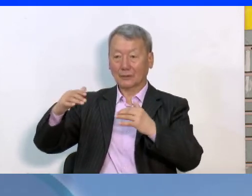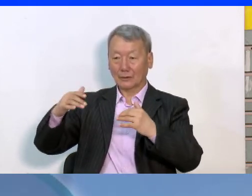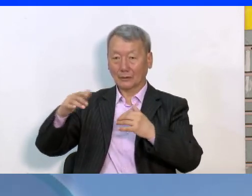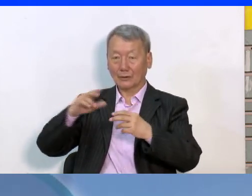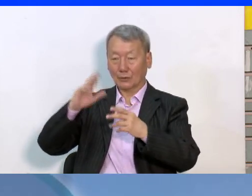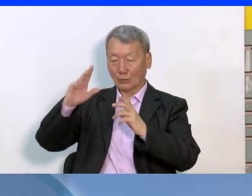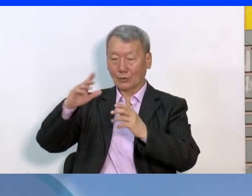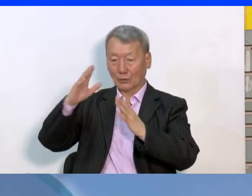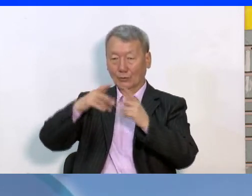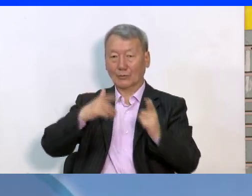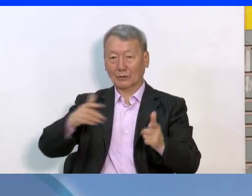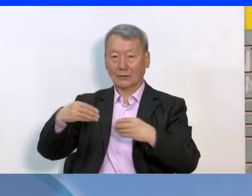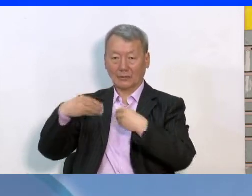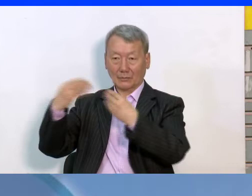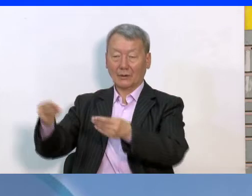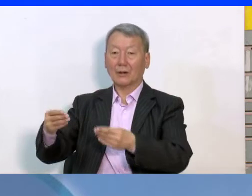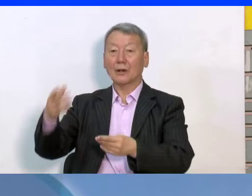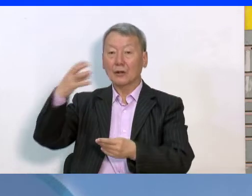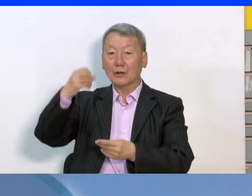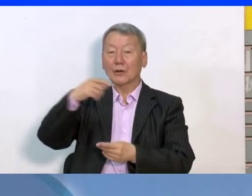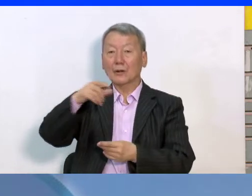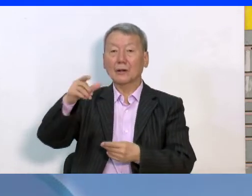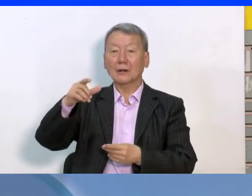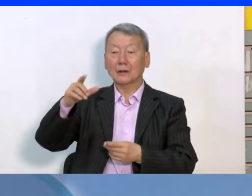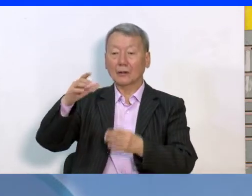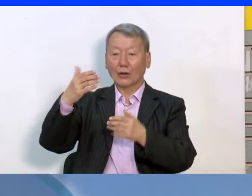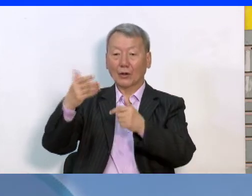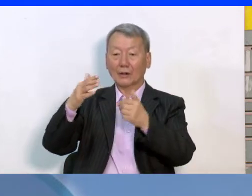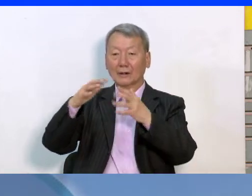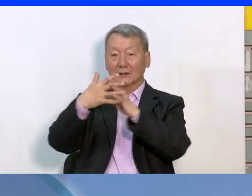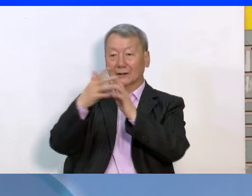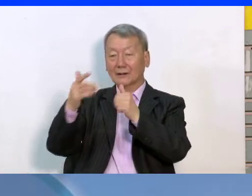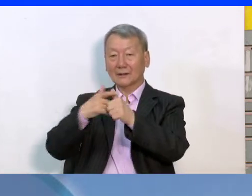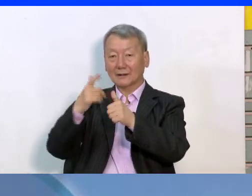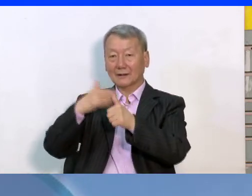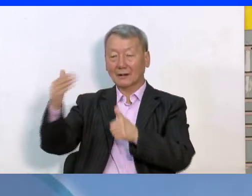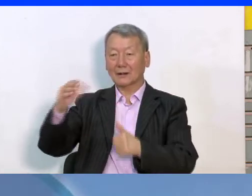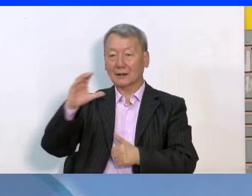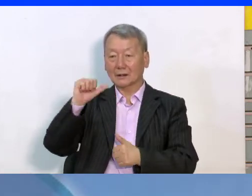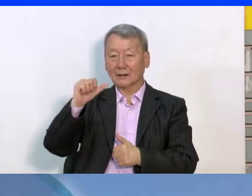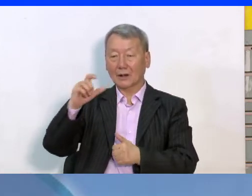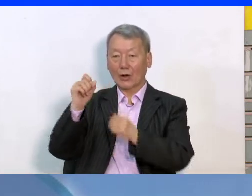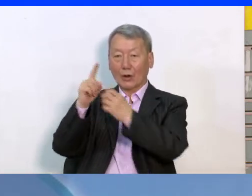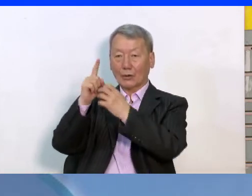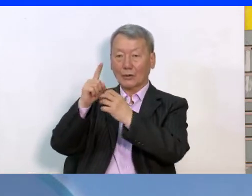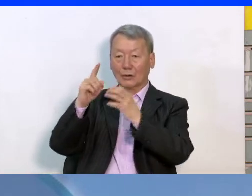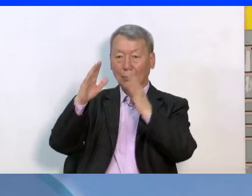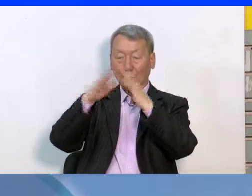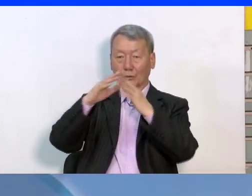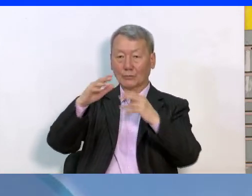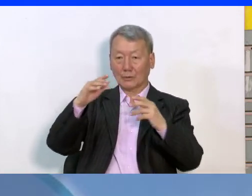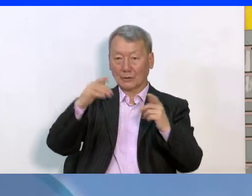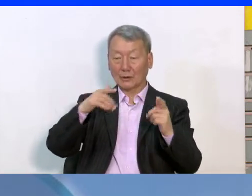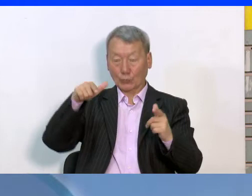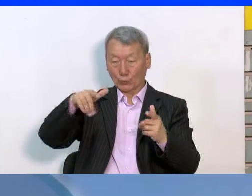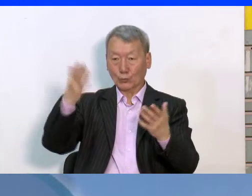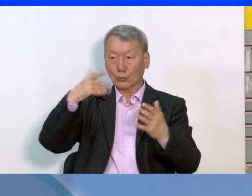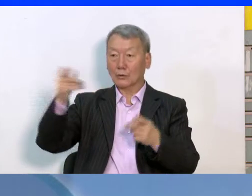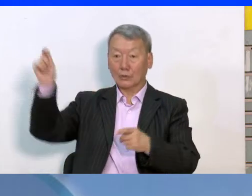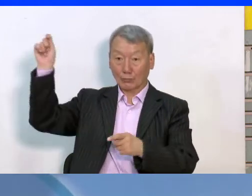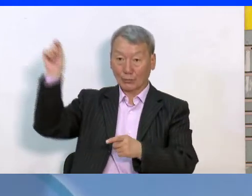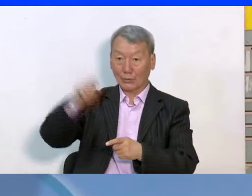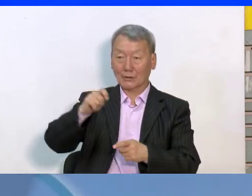көчүрүп келебиз буюрса. Ошол эле убакта Сары Момол айында дагы бүгүнкү күндө 11 үй бүлө жатат, жашап атышат,